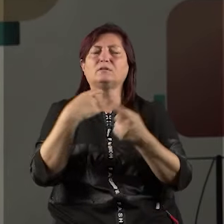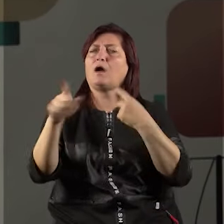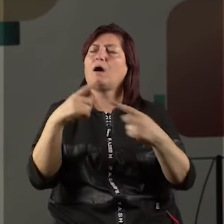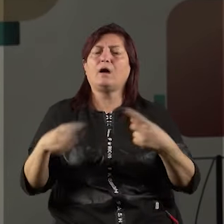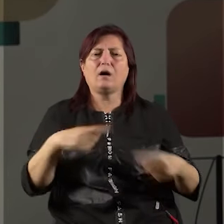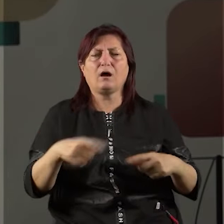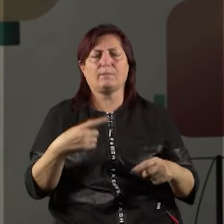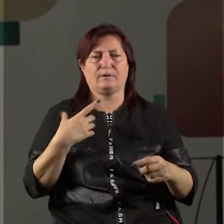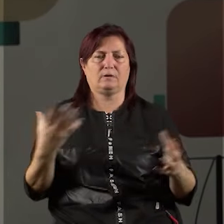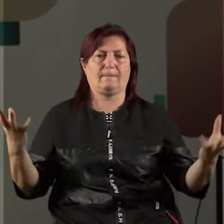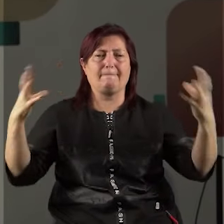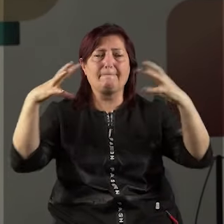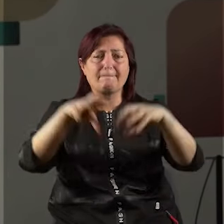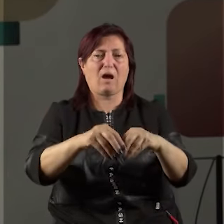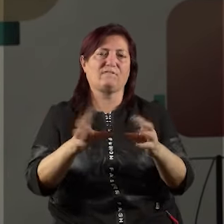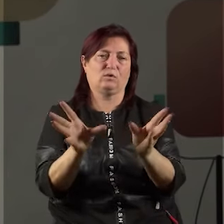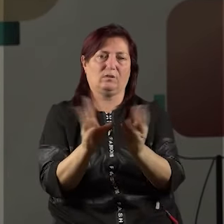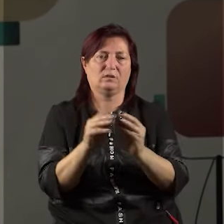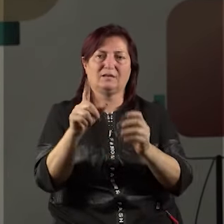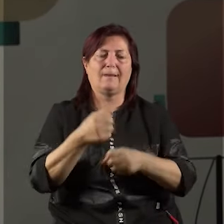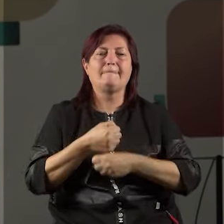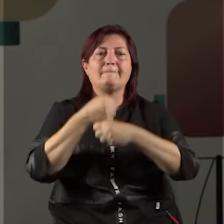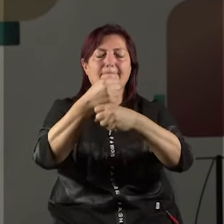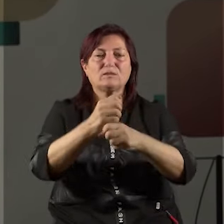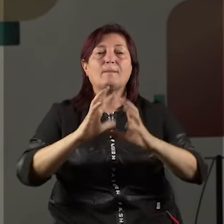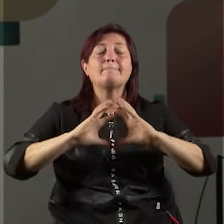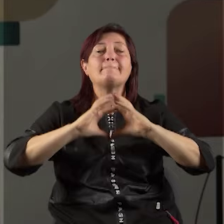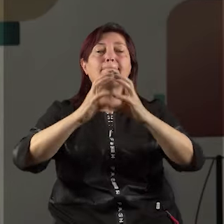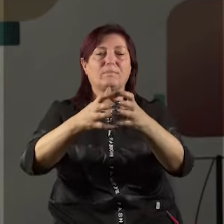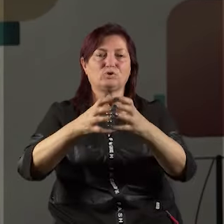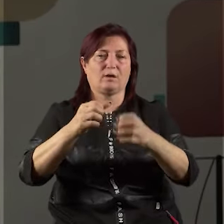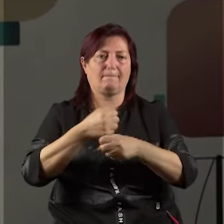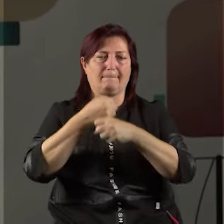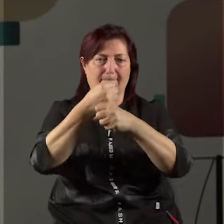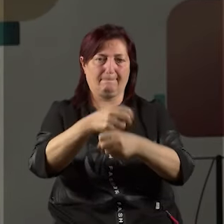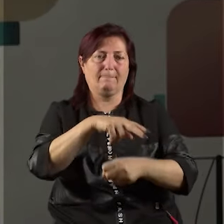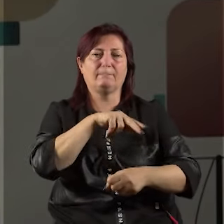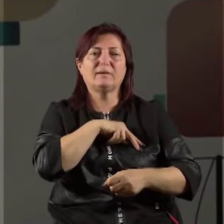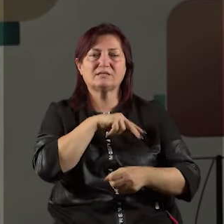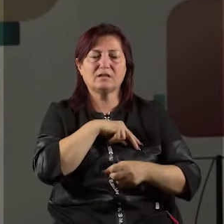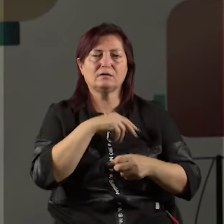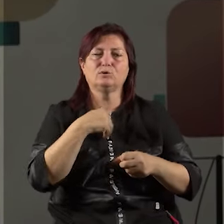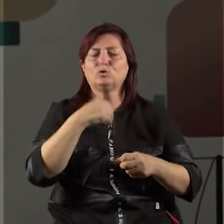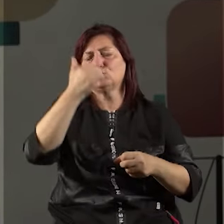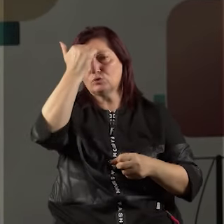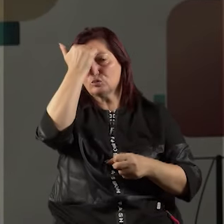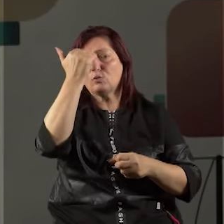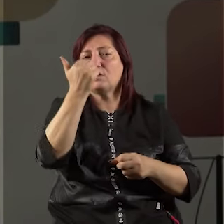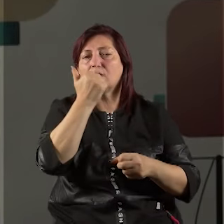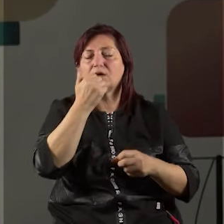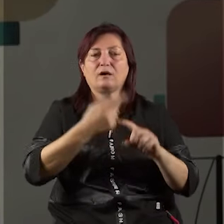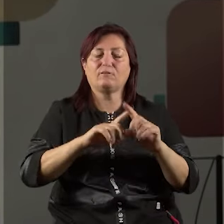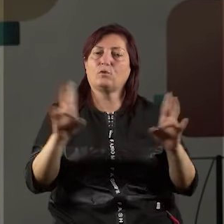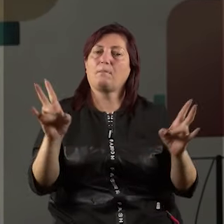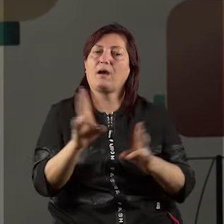ու միավորումների հետ, այս մրցանակը միջազգային մրցանակ է, և մենք շնորհակալ ենք, որ Մայրաթոր